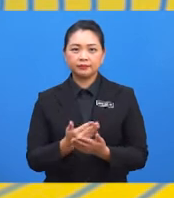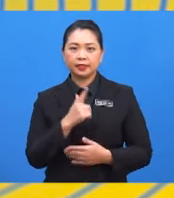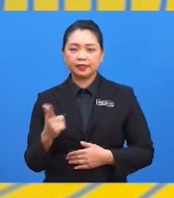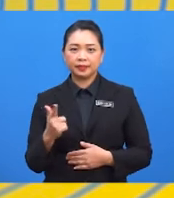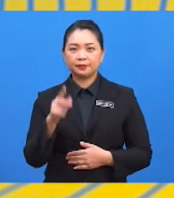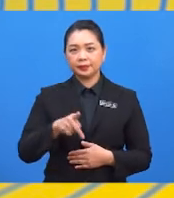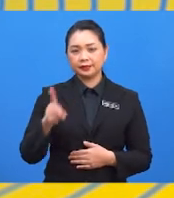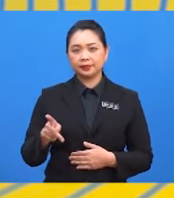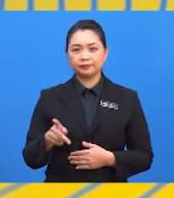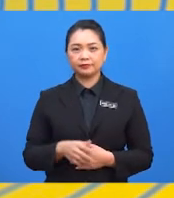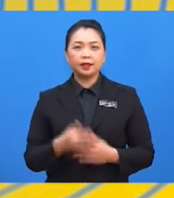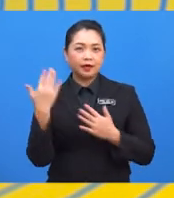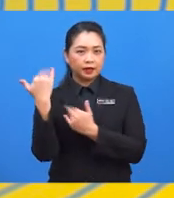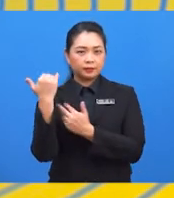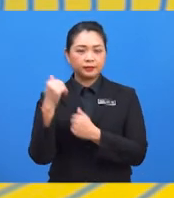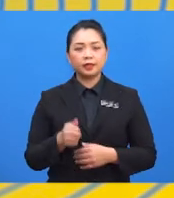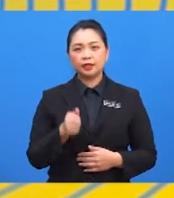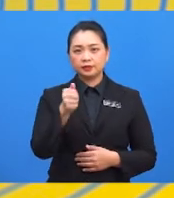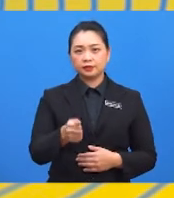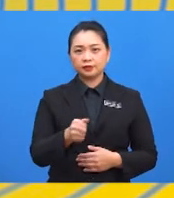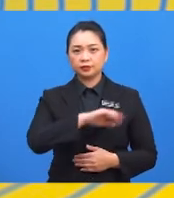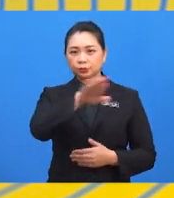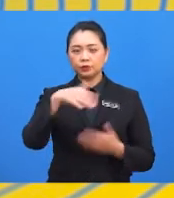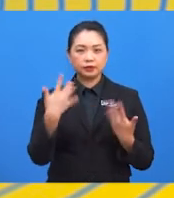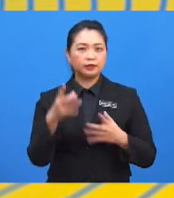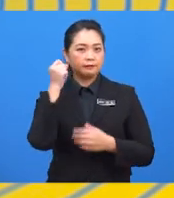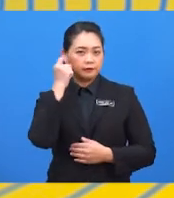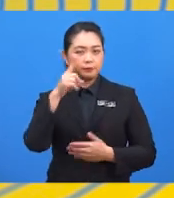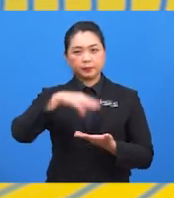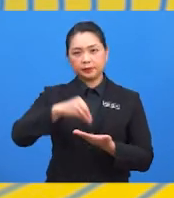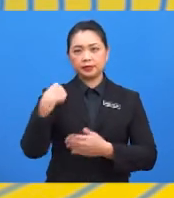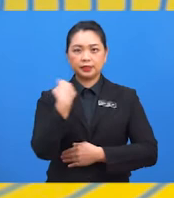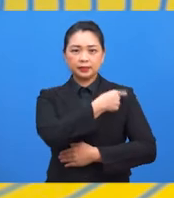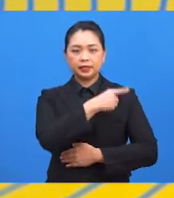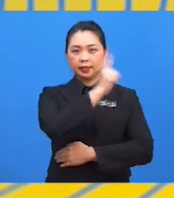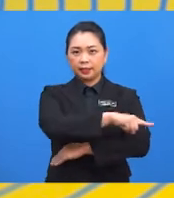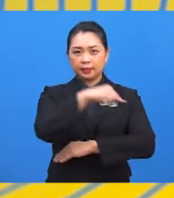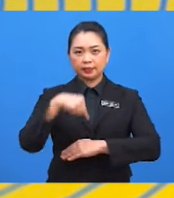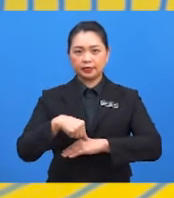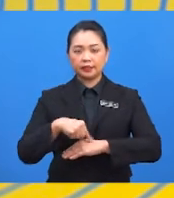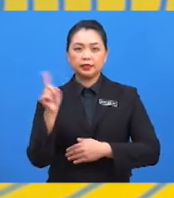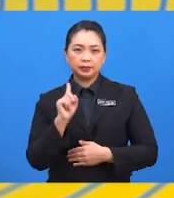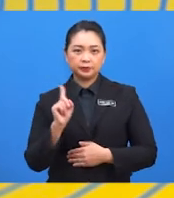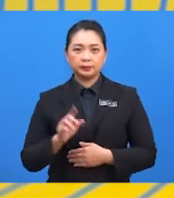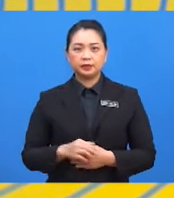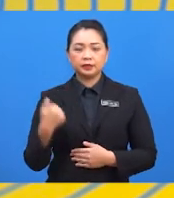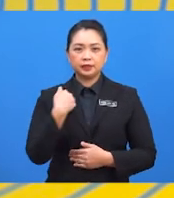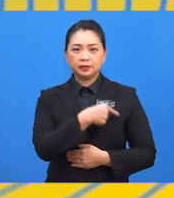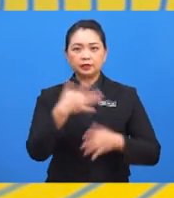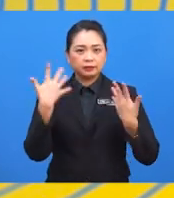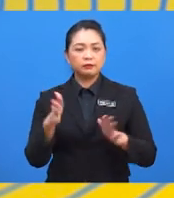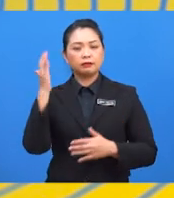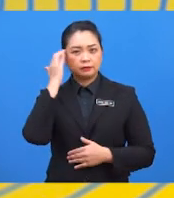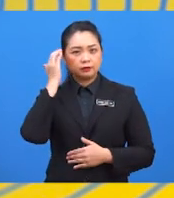Baiklah para pelajar, diharap anda semua telah memahami pembelajaran kita pada hari ini, di mana kita